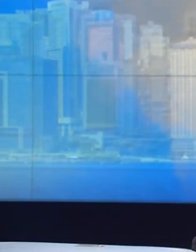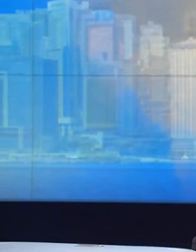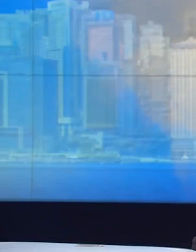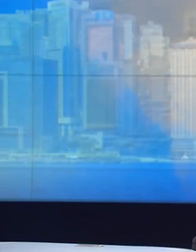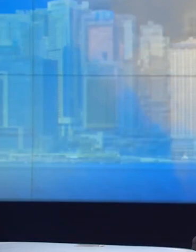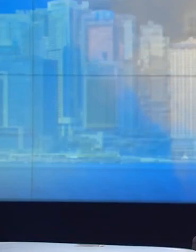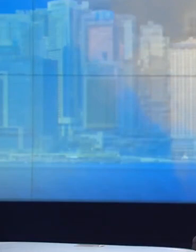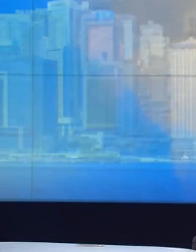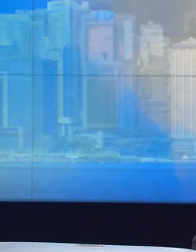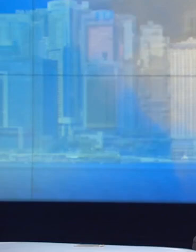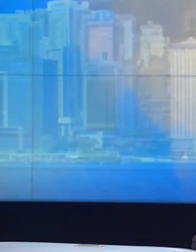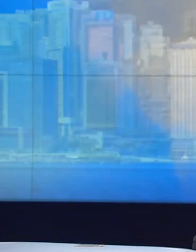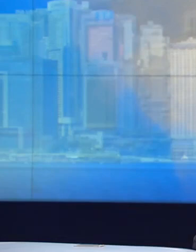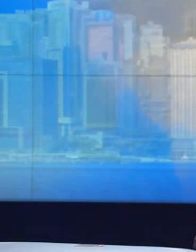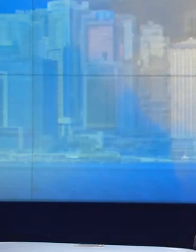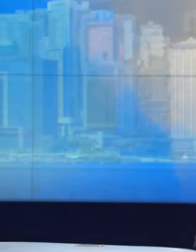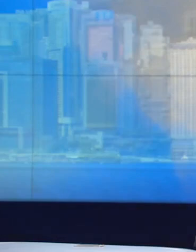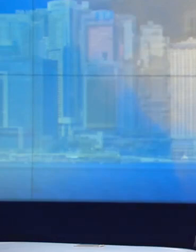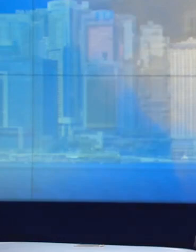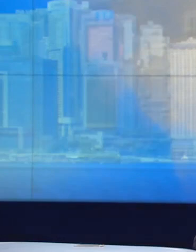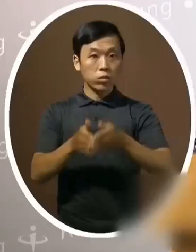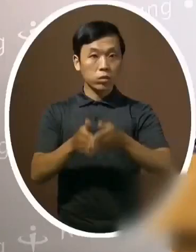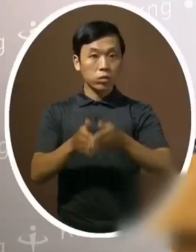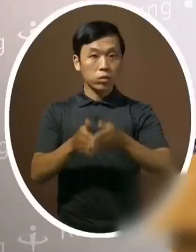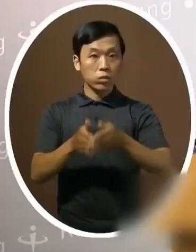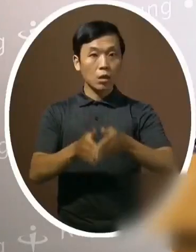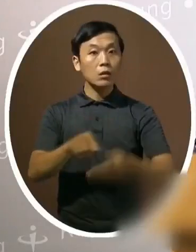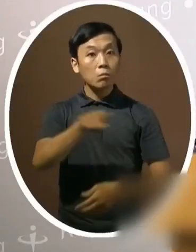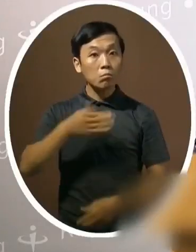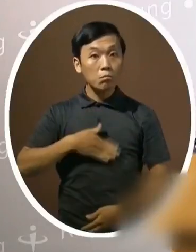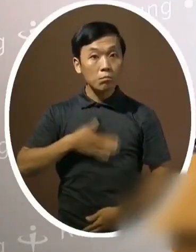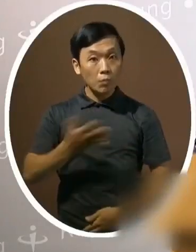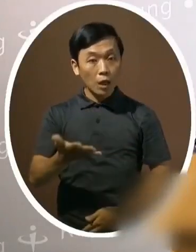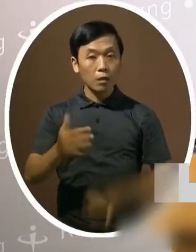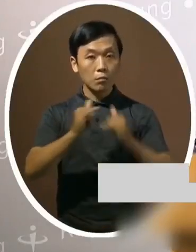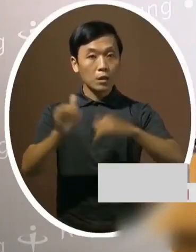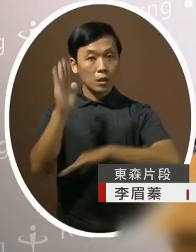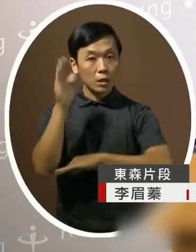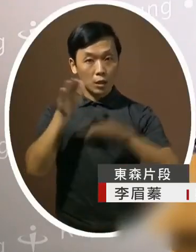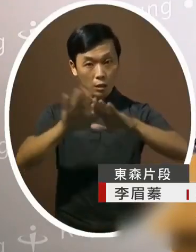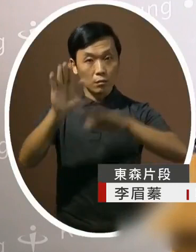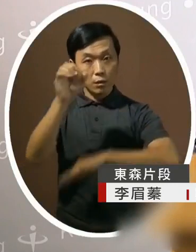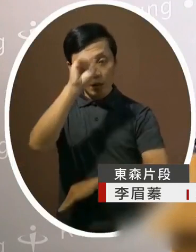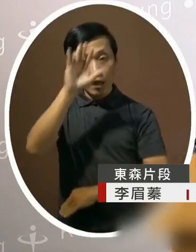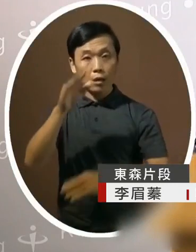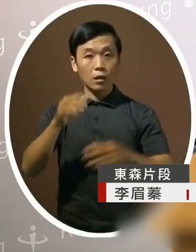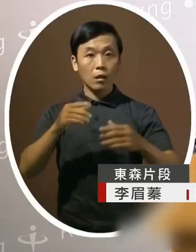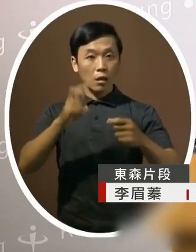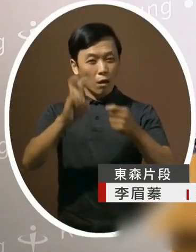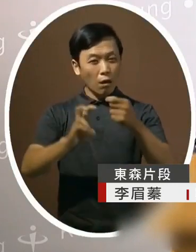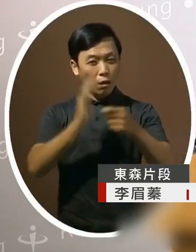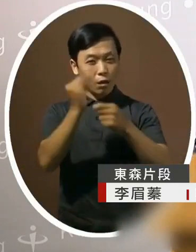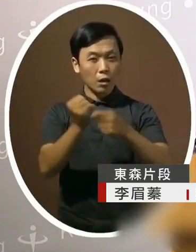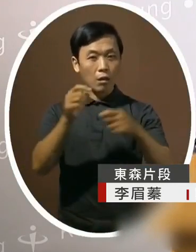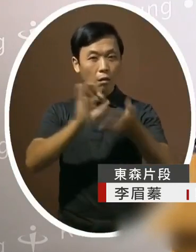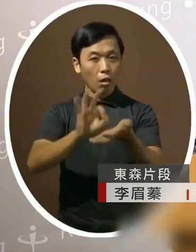就過往嘅執政紀錄針鋒相對。 民进党执政二十年，在高雄花掉了3兆多